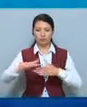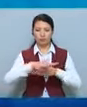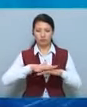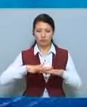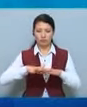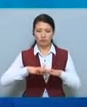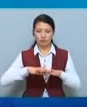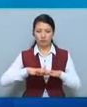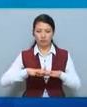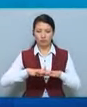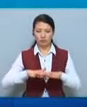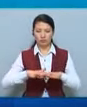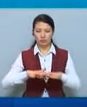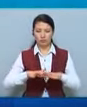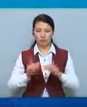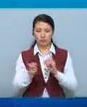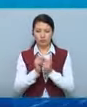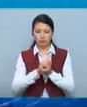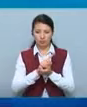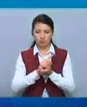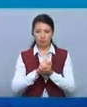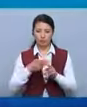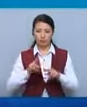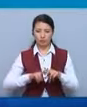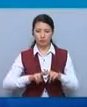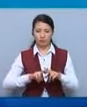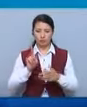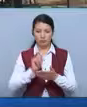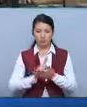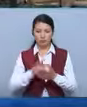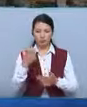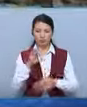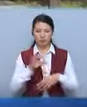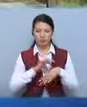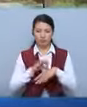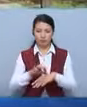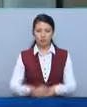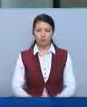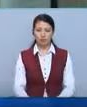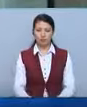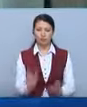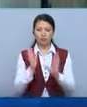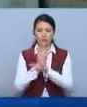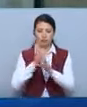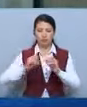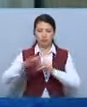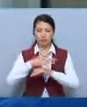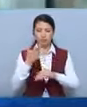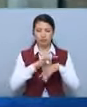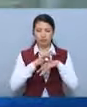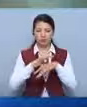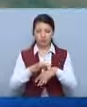елдің кәдімгі әл-ауқатының жақсарғаны, соның дәлелі осы көгілдір отын болып отыр. Аудан халқын табиғи газбен қамту